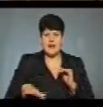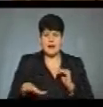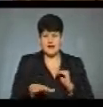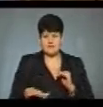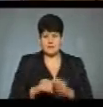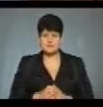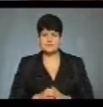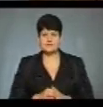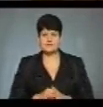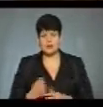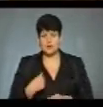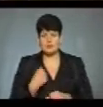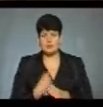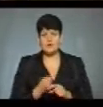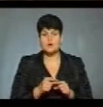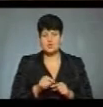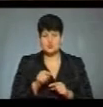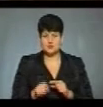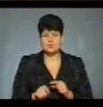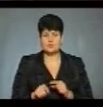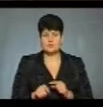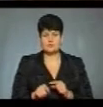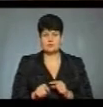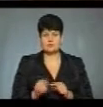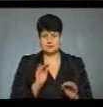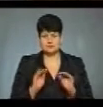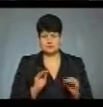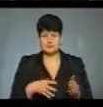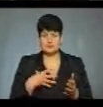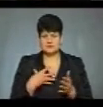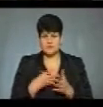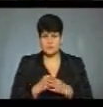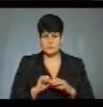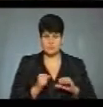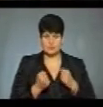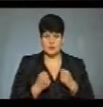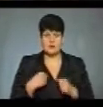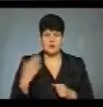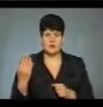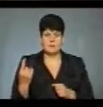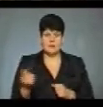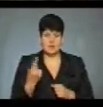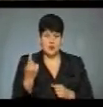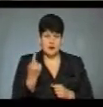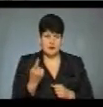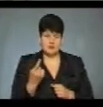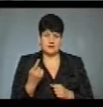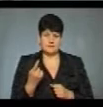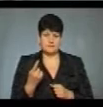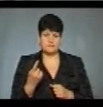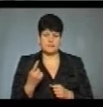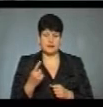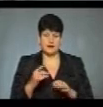Я робила цю композицію з своїми друзями з гуртка «Дивосвіт». Ми гуляли лісом і побачили пеньки,